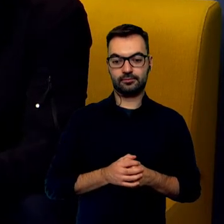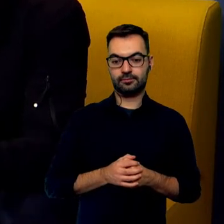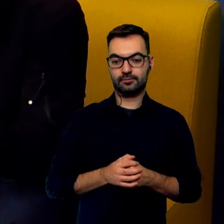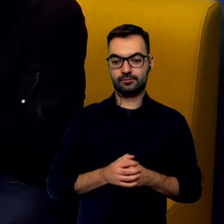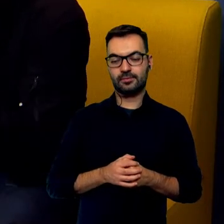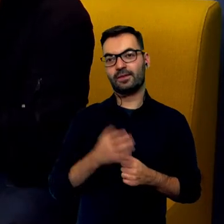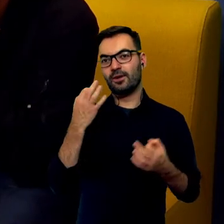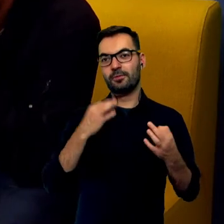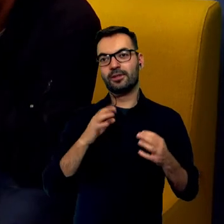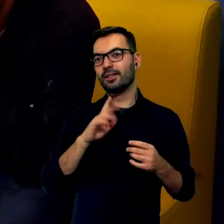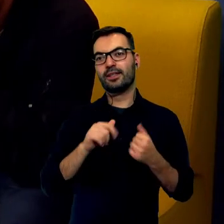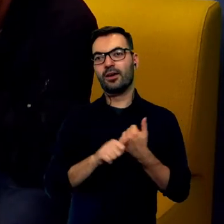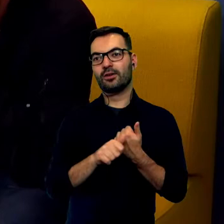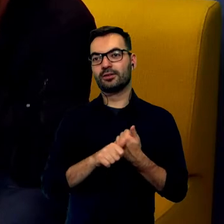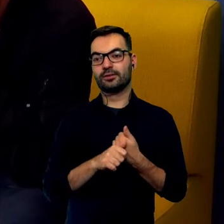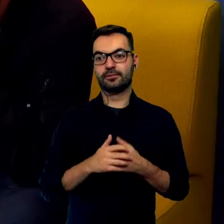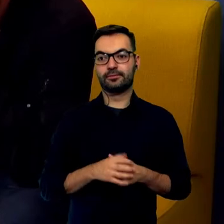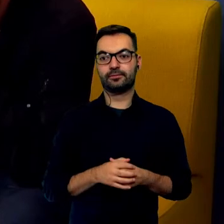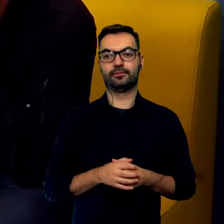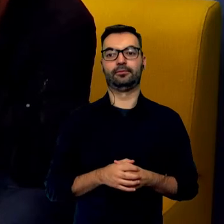Nie wątpliwości dotyczące,